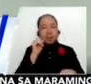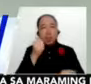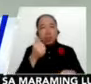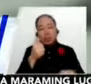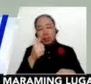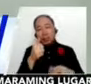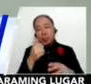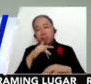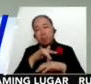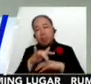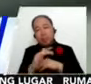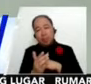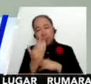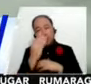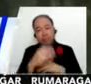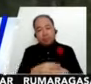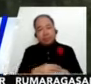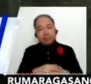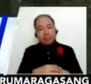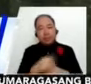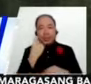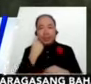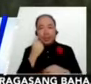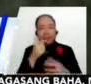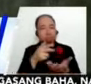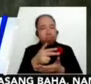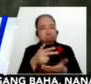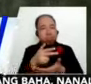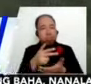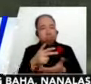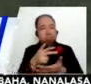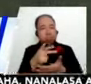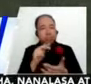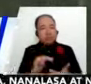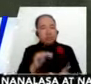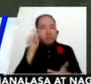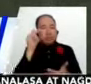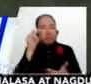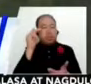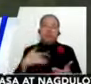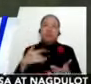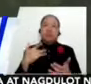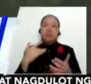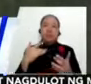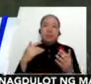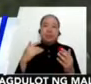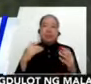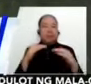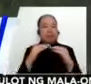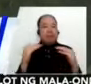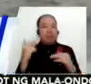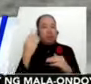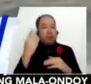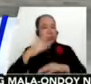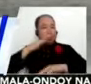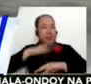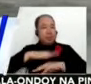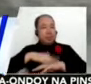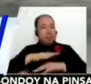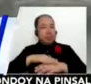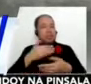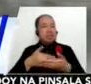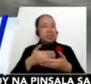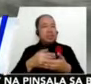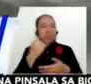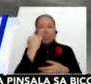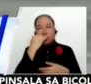Papunta pa lang ng Ilocos kaninang hapon, ramdam na ang epekto ng signal number 2 sa ilang bahagi ng Cabugao, Ilocos Sur. Malalakas na